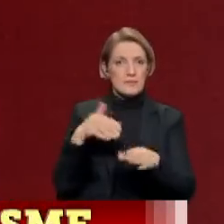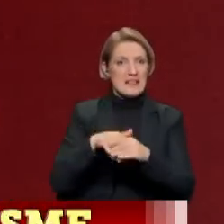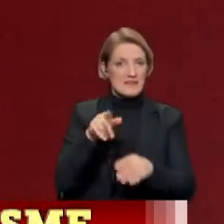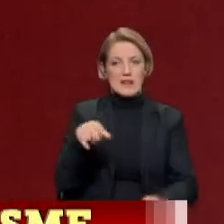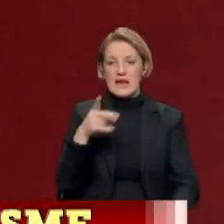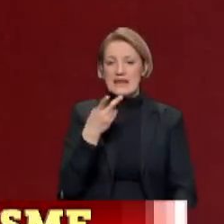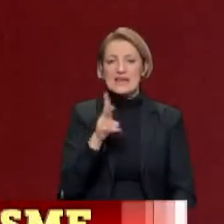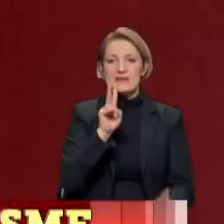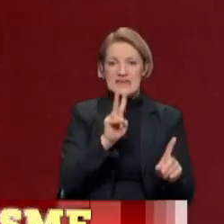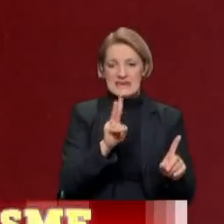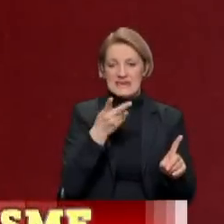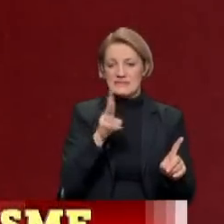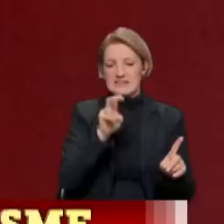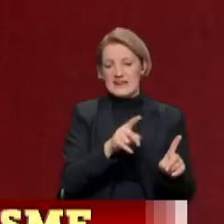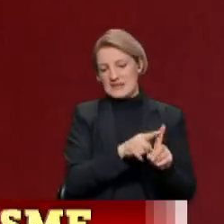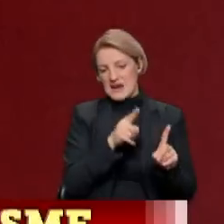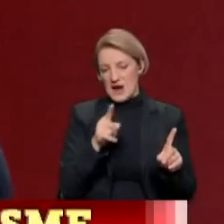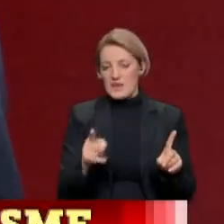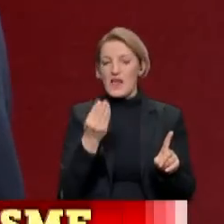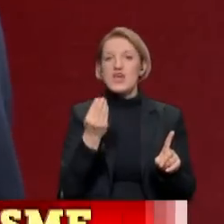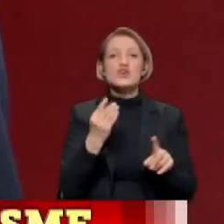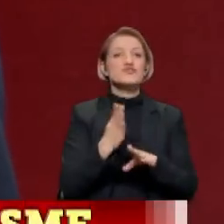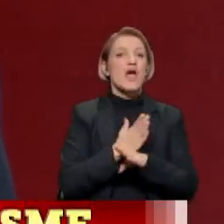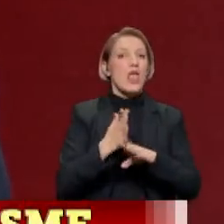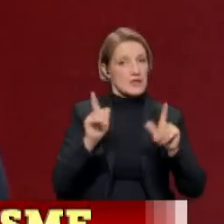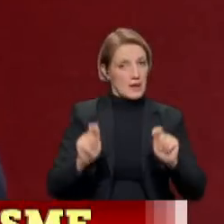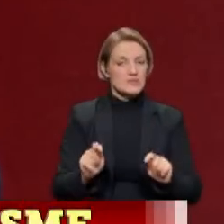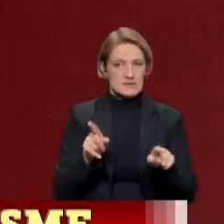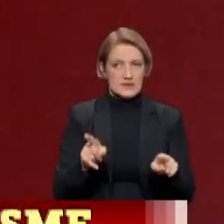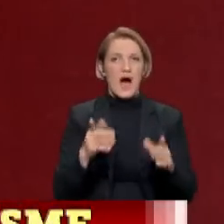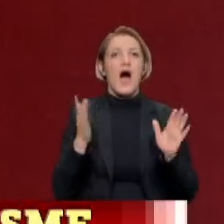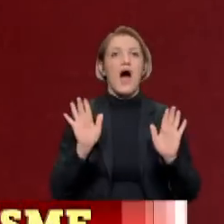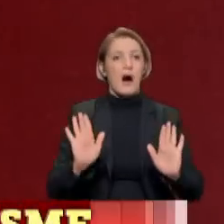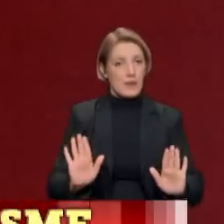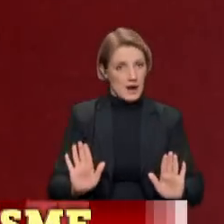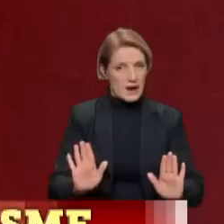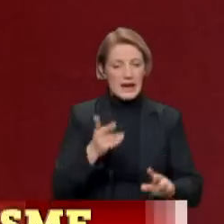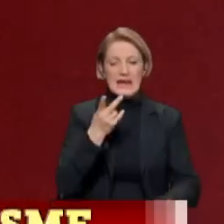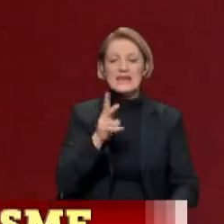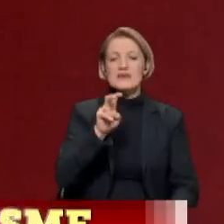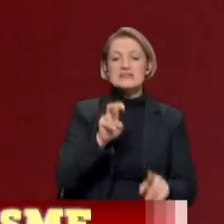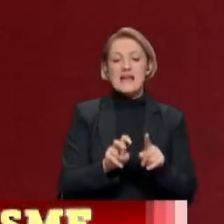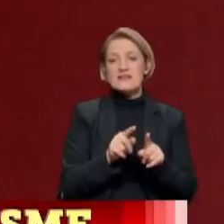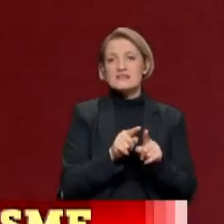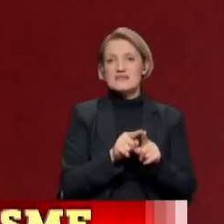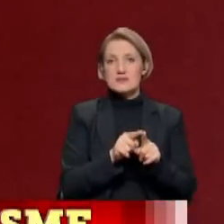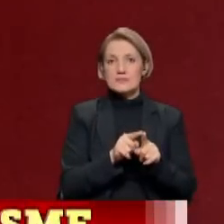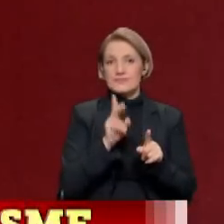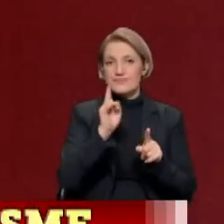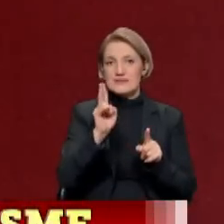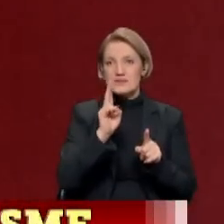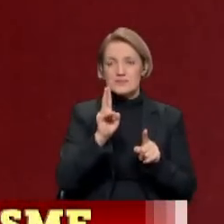2002'den 2008'e kadar iyi şeyler de yaptınız. Ama 2008'de